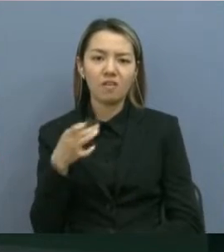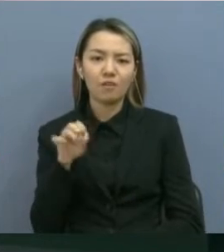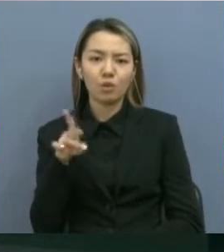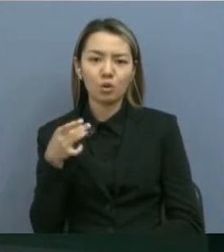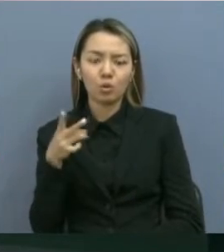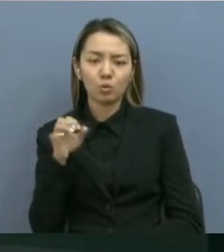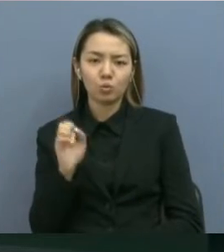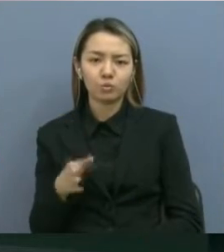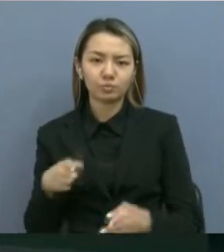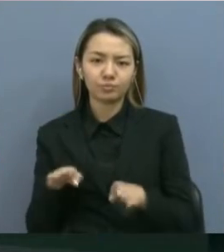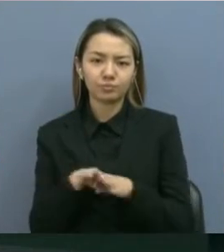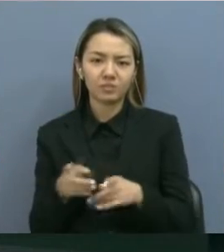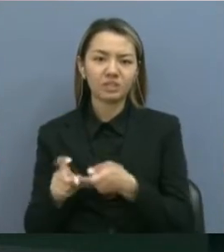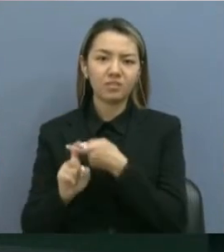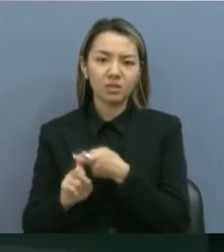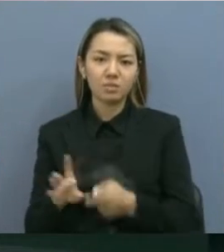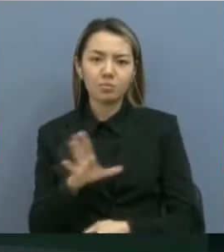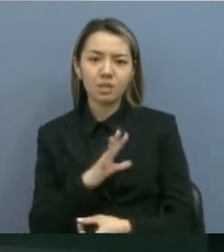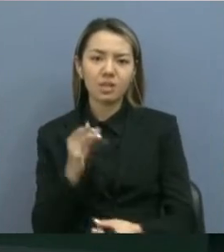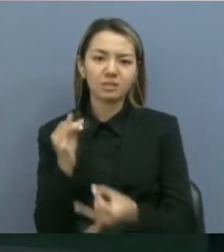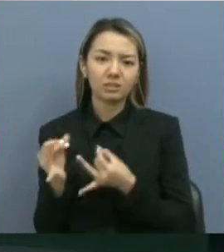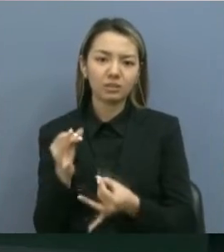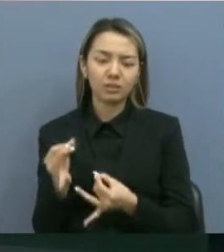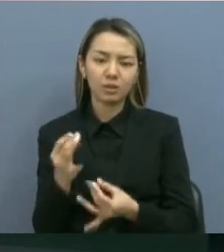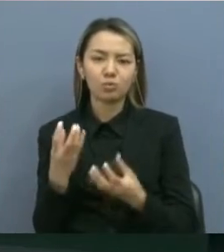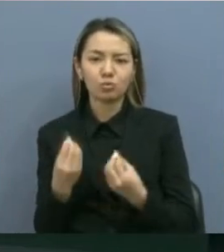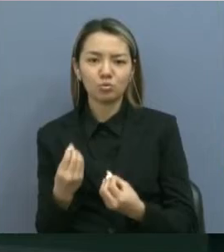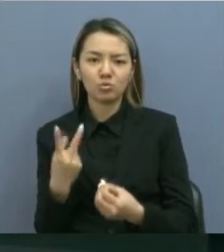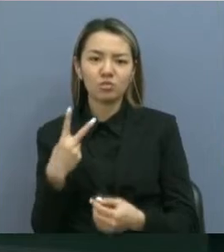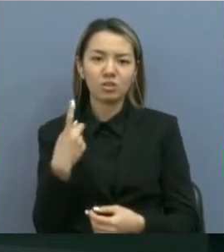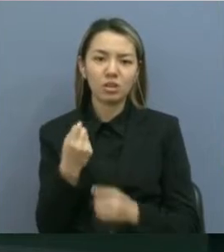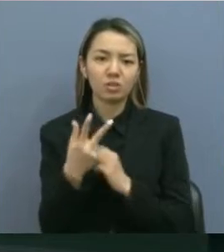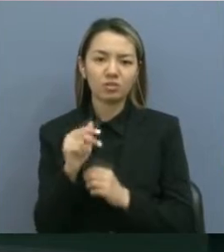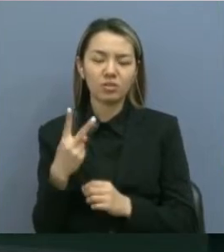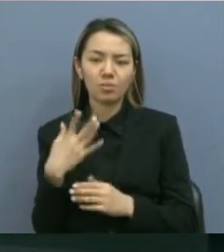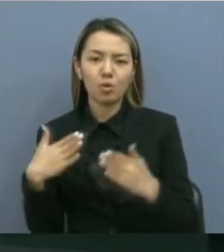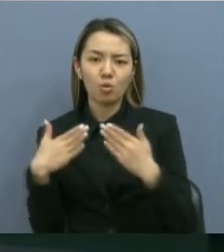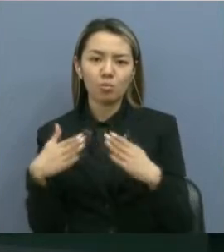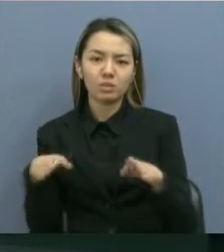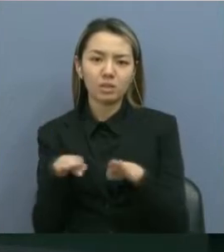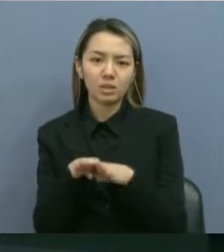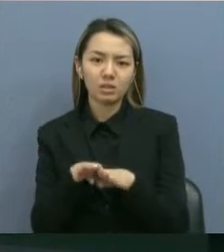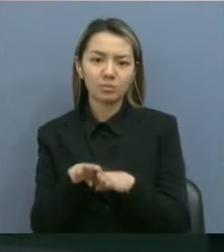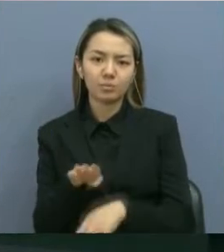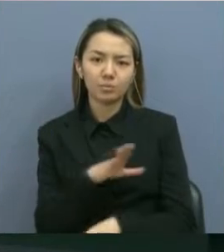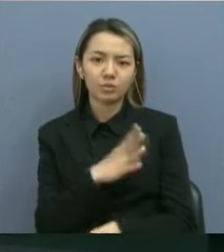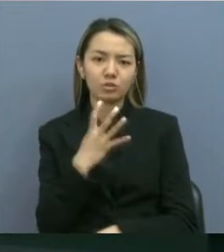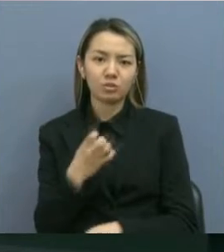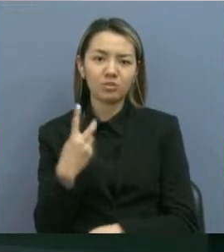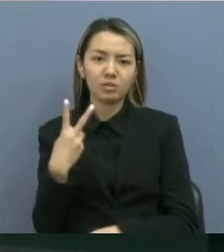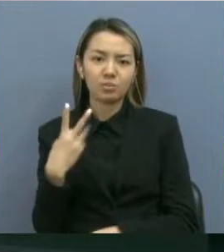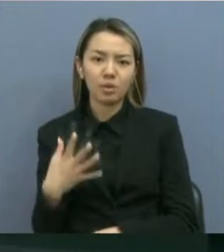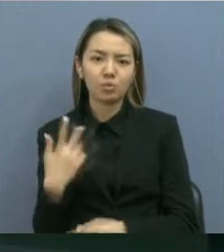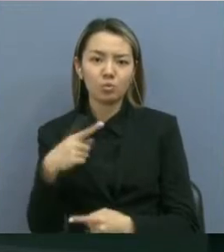дертіне шалдыққандармен байланыста болған. 13025-і анықталып, олар үй карантиніне алынды. 442